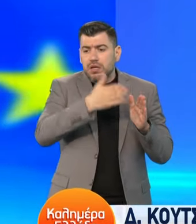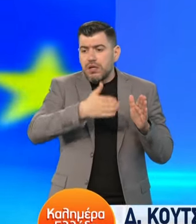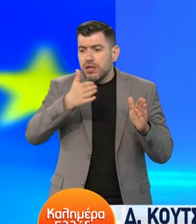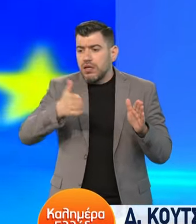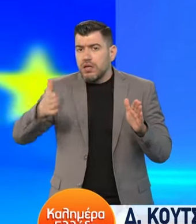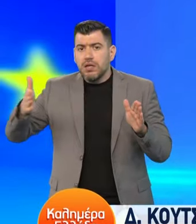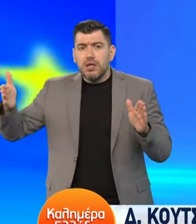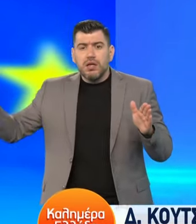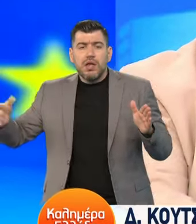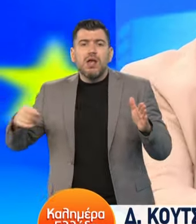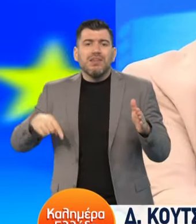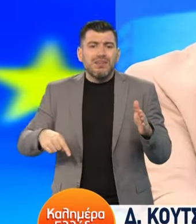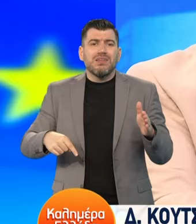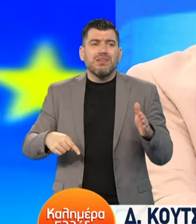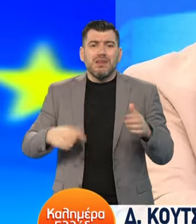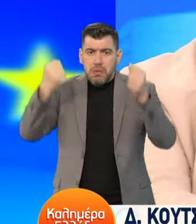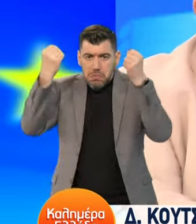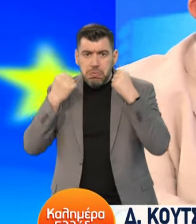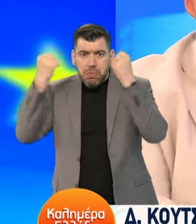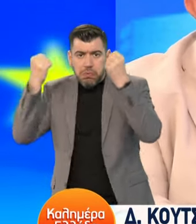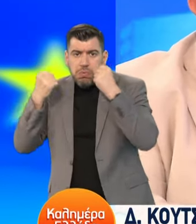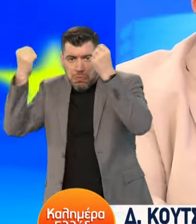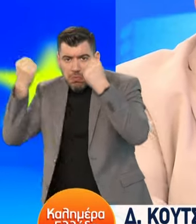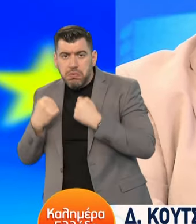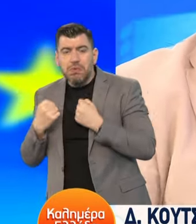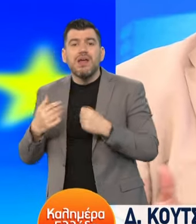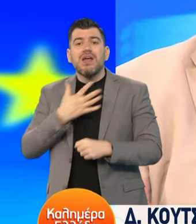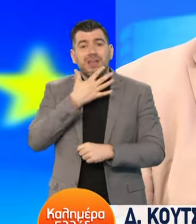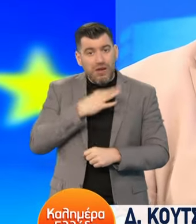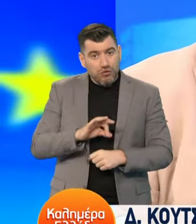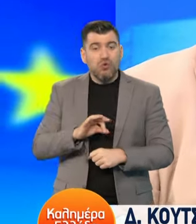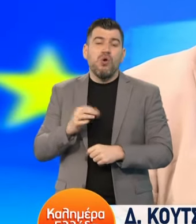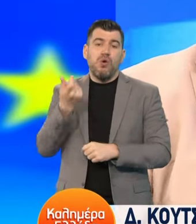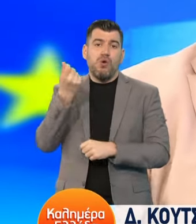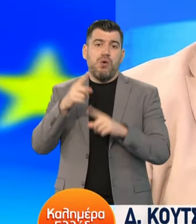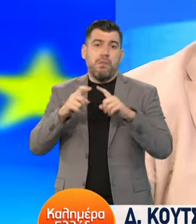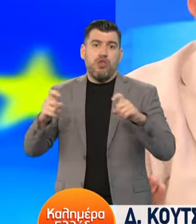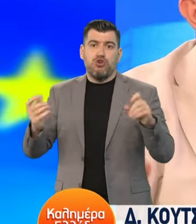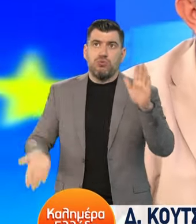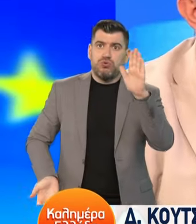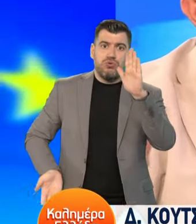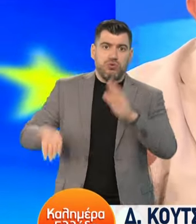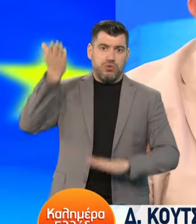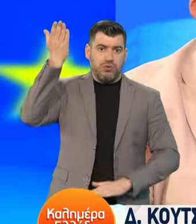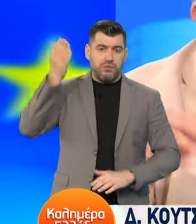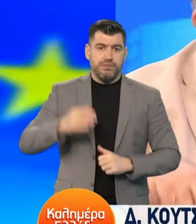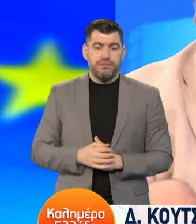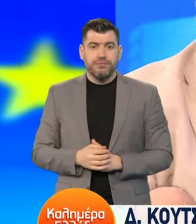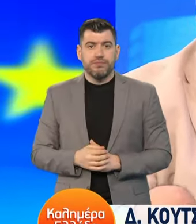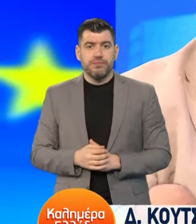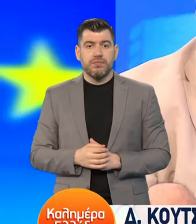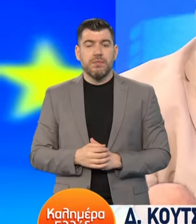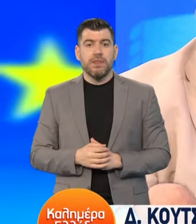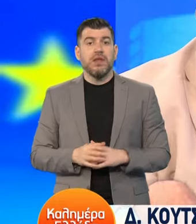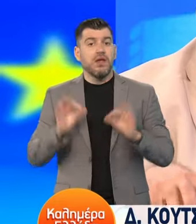που εξηγεί γιατί υπάρχει πληθωρισμός, γιατί υπάρχει ακρίβεια. Μαζί με το γεγονός ότι έχουμε τη μεγάλη συνθήκη για να πάμε